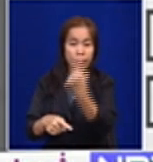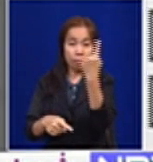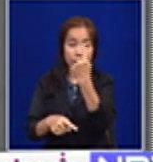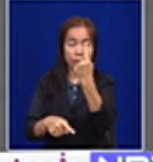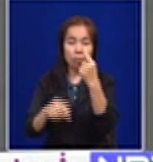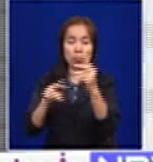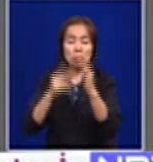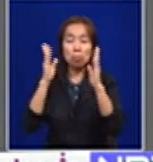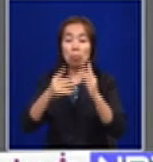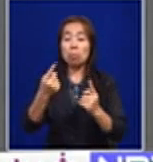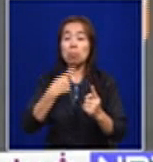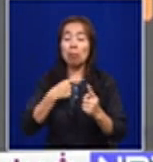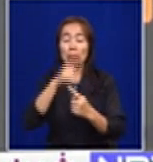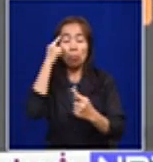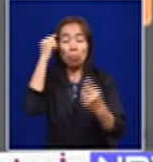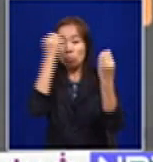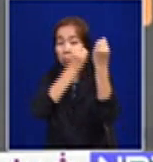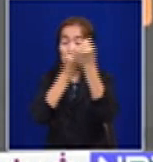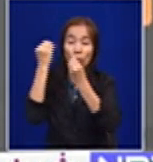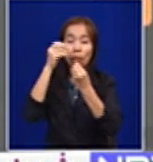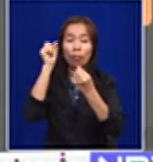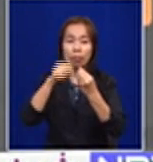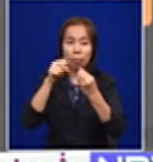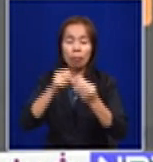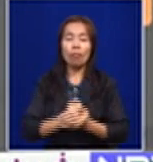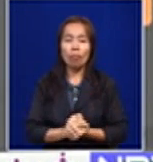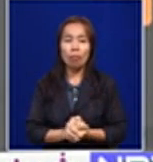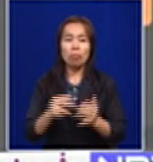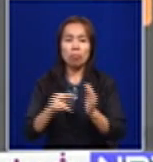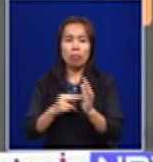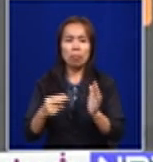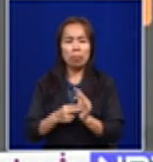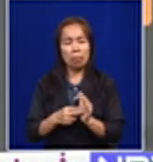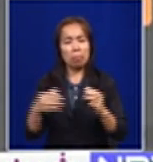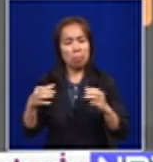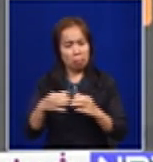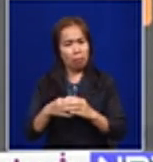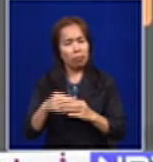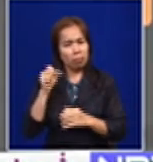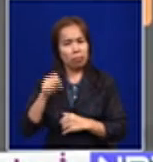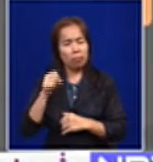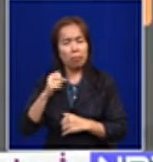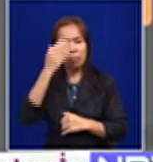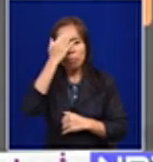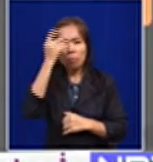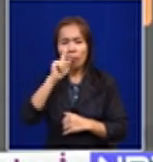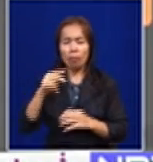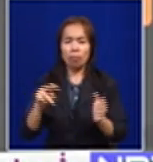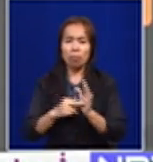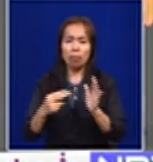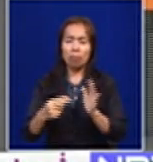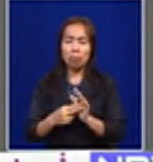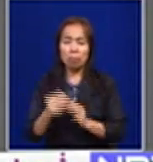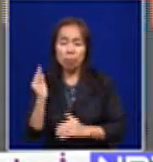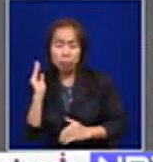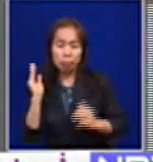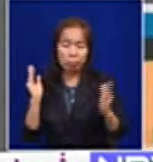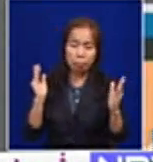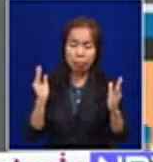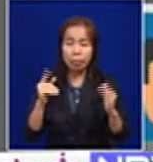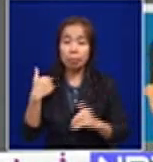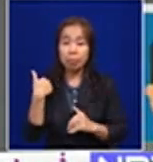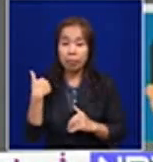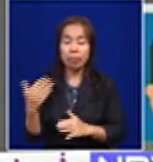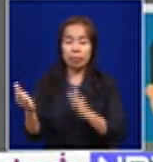ไม่มีความเป็นประชาธิปไตยนั้นจริงๆแล้วมีความเป็นประชาธิปไตยมากกว่าเดิมซะอีกเพราะว่าได้รับฟังเสียงข้างน้อยด้วยส